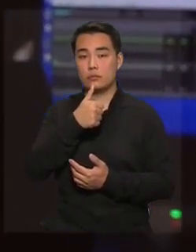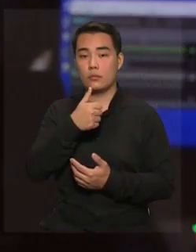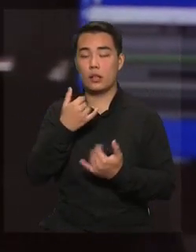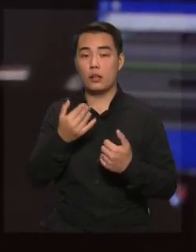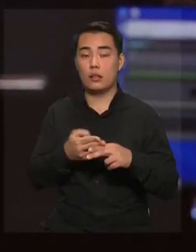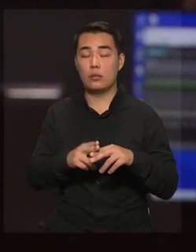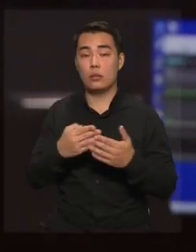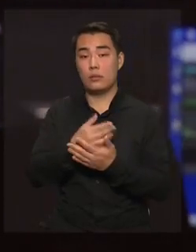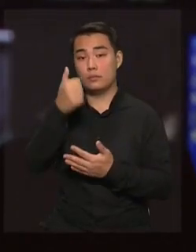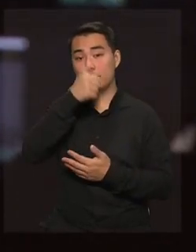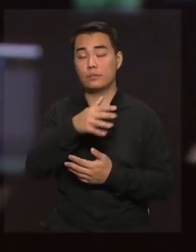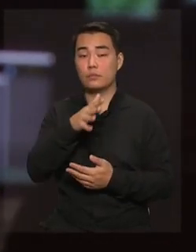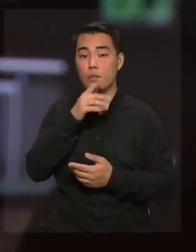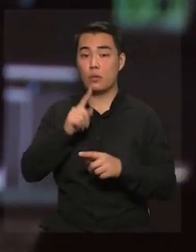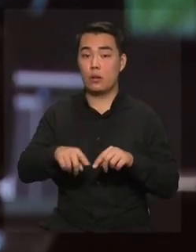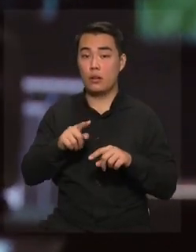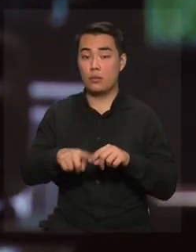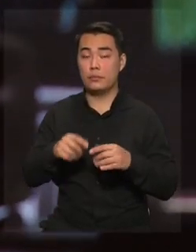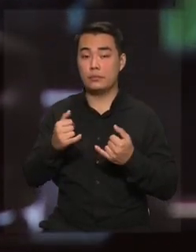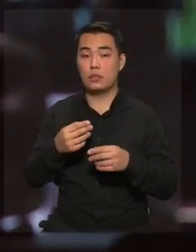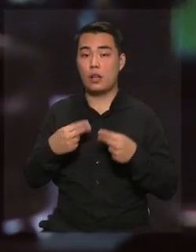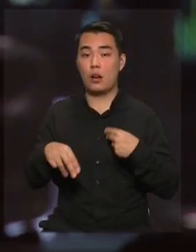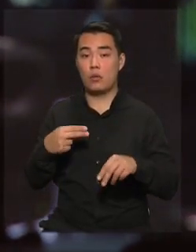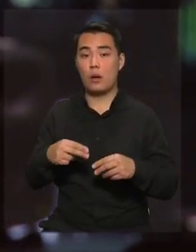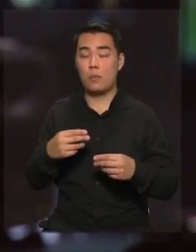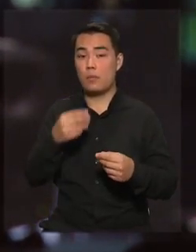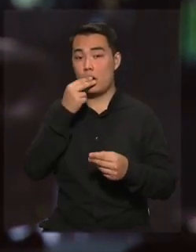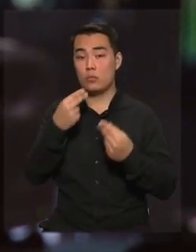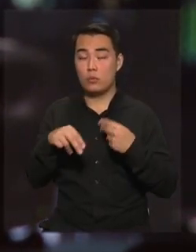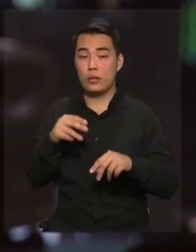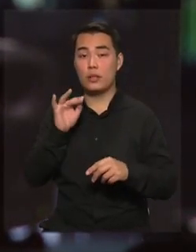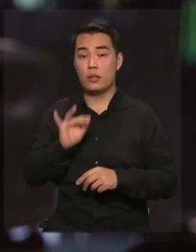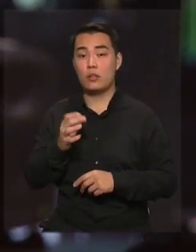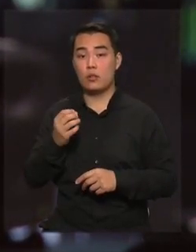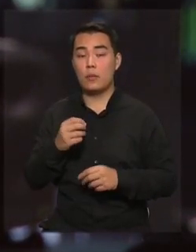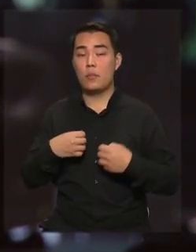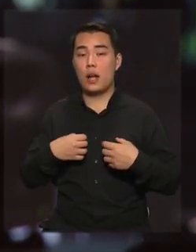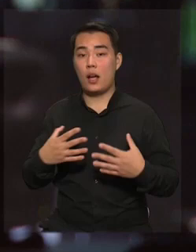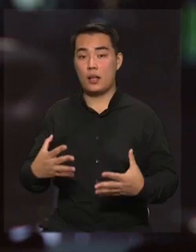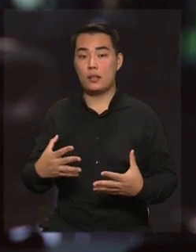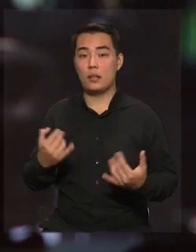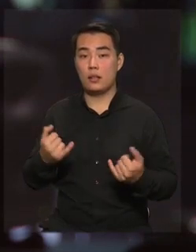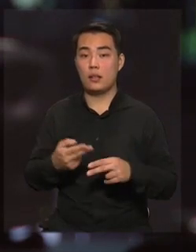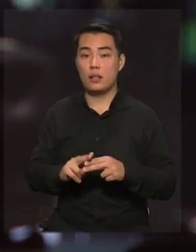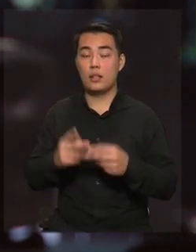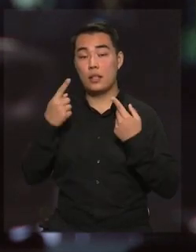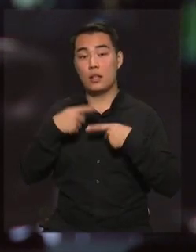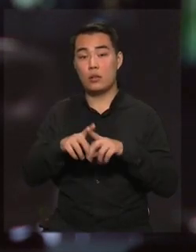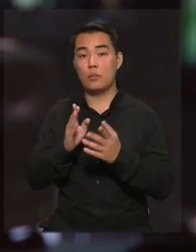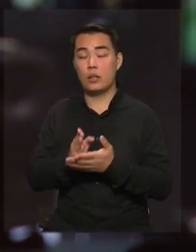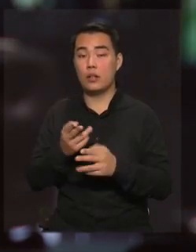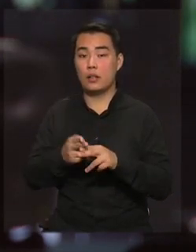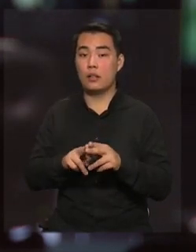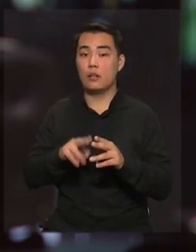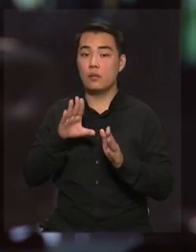Накануне Нового года все мы закупаемся не только продуктами, но и, как известно, праздничной атрибутикой. И среди